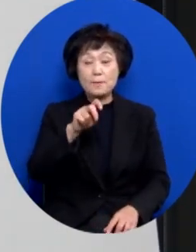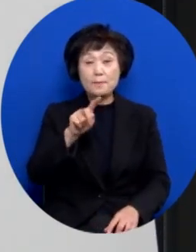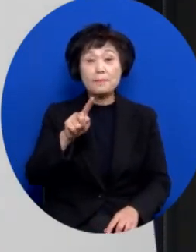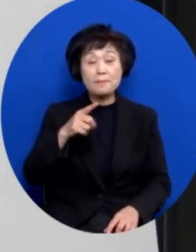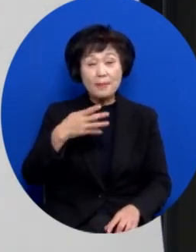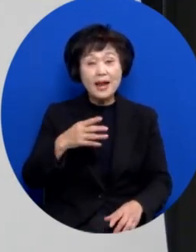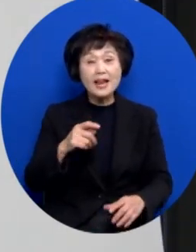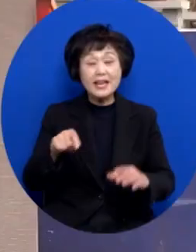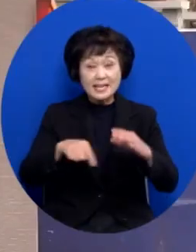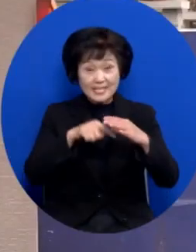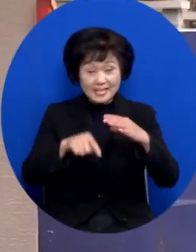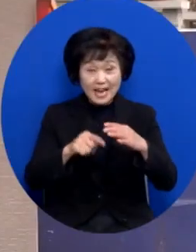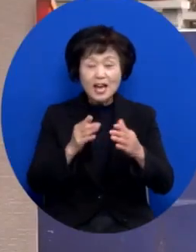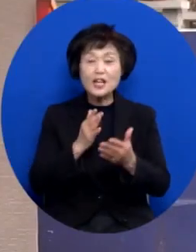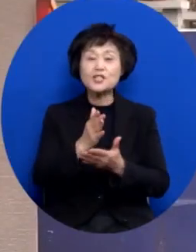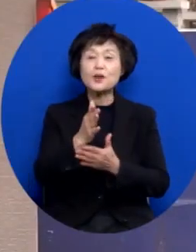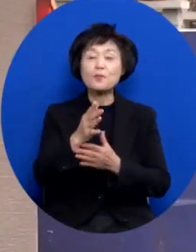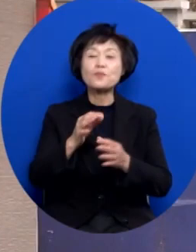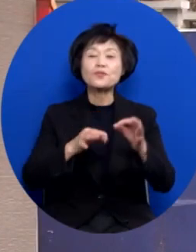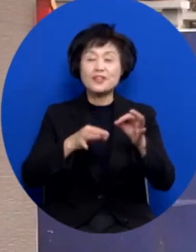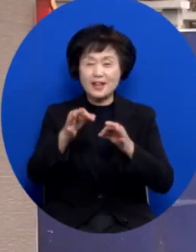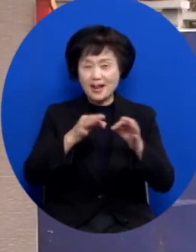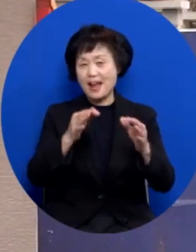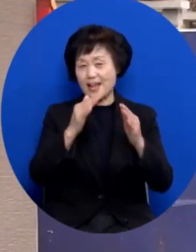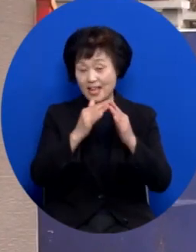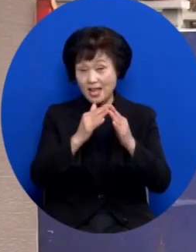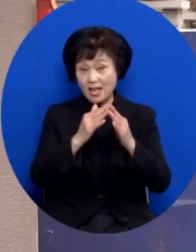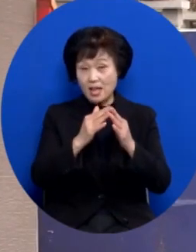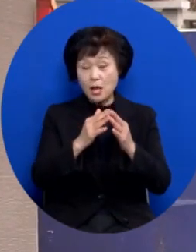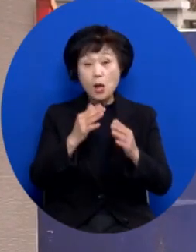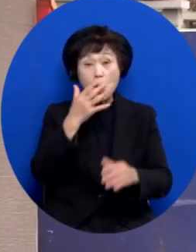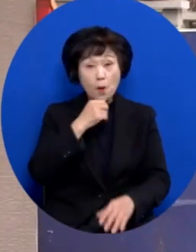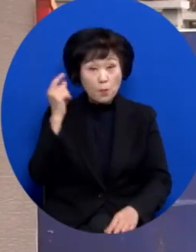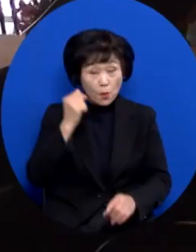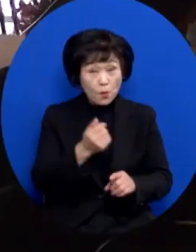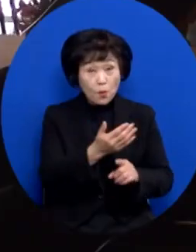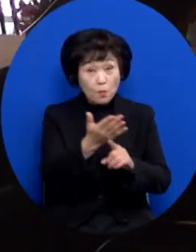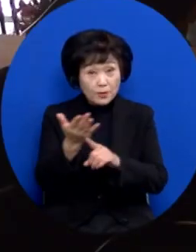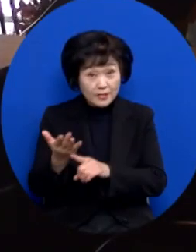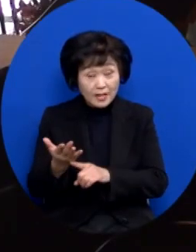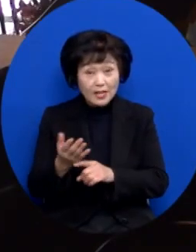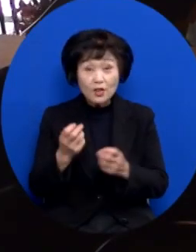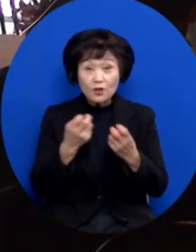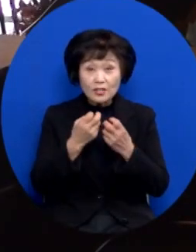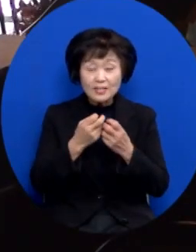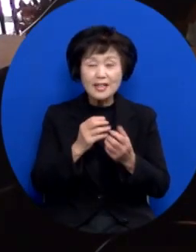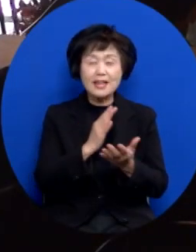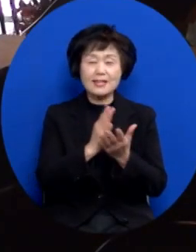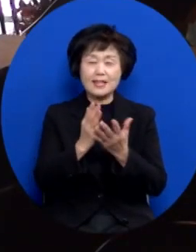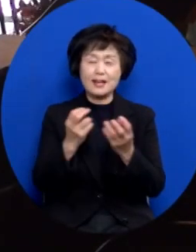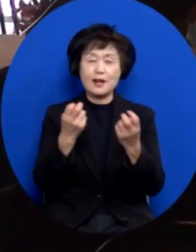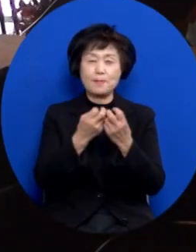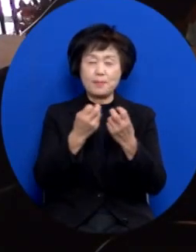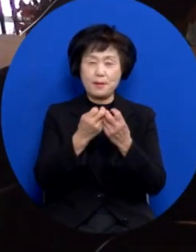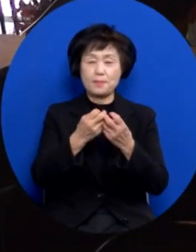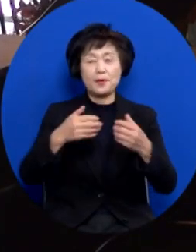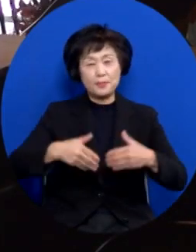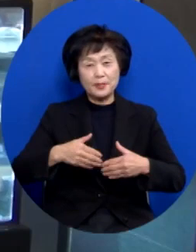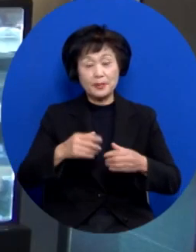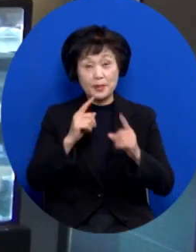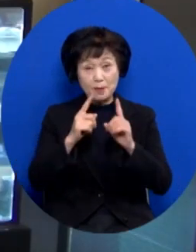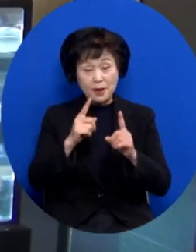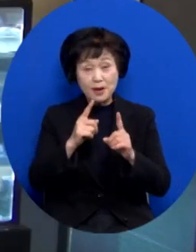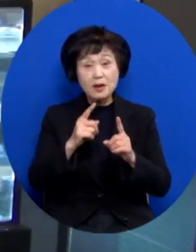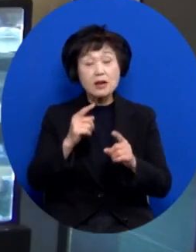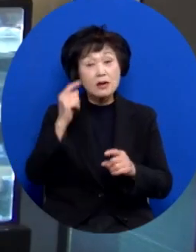전문점입니다. 복음은 다양한 형태로 이웃을 만나야 한다고 생각한 푸른 사랑의 교회는 카페 제2를 열고